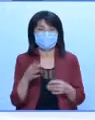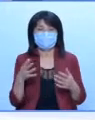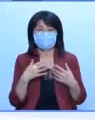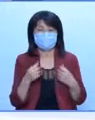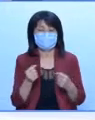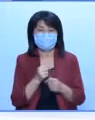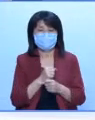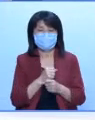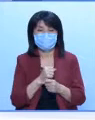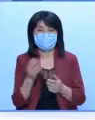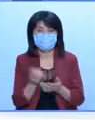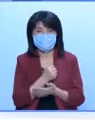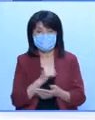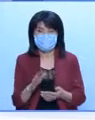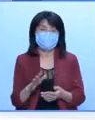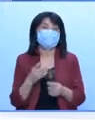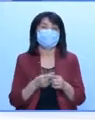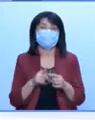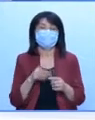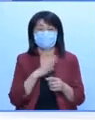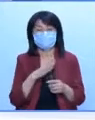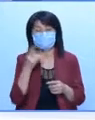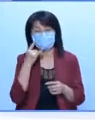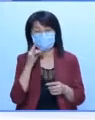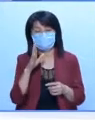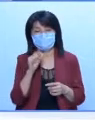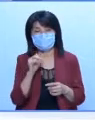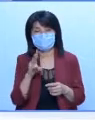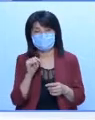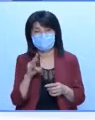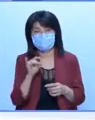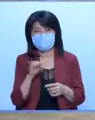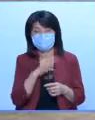Павлодарская общественность, волонтеры и предприниматели поделились своими мнениями.